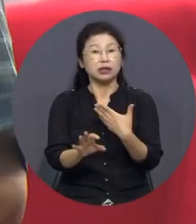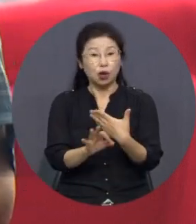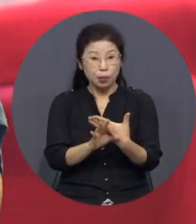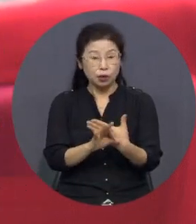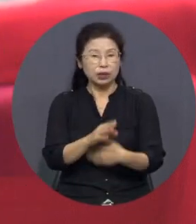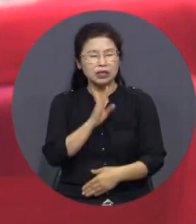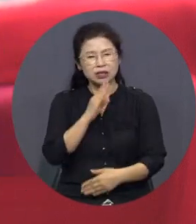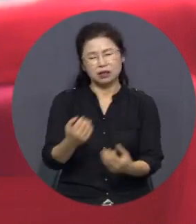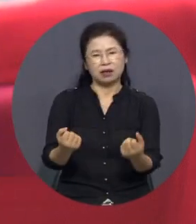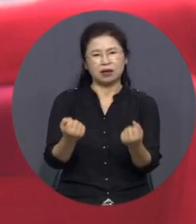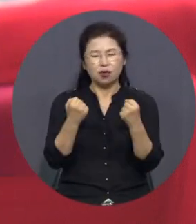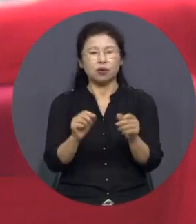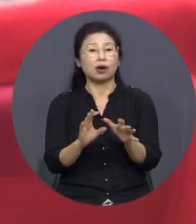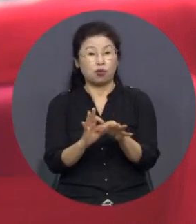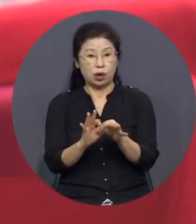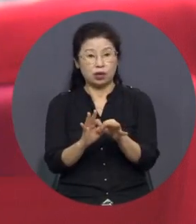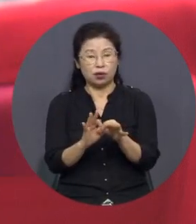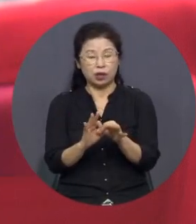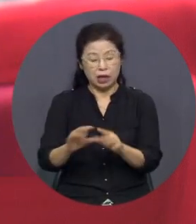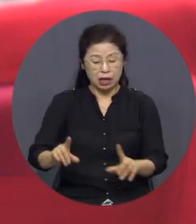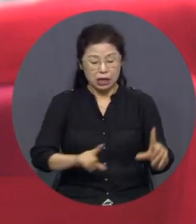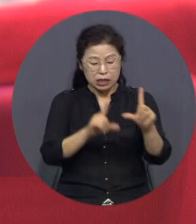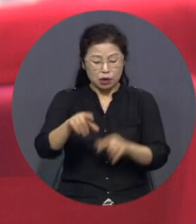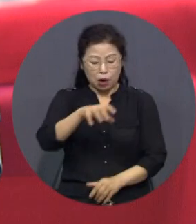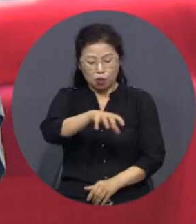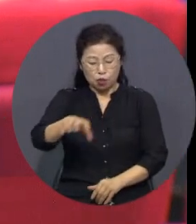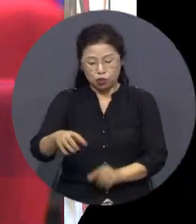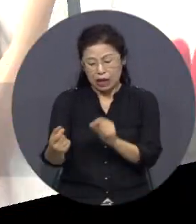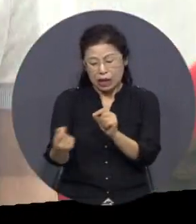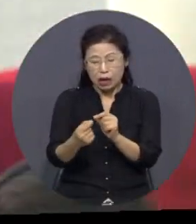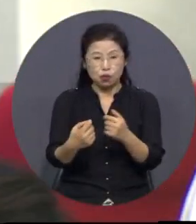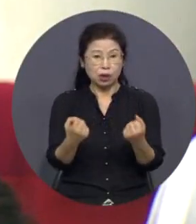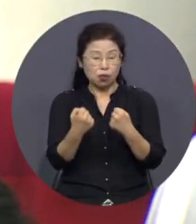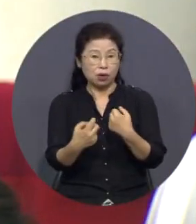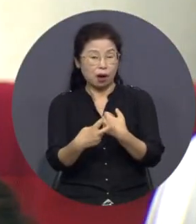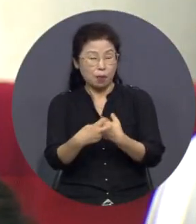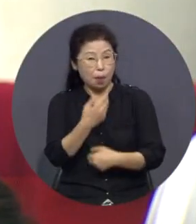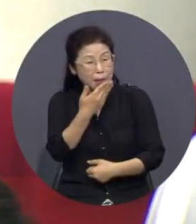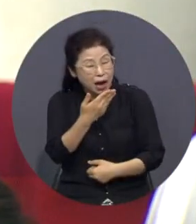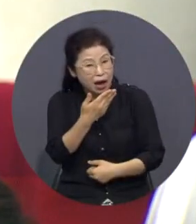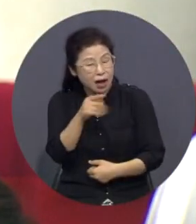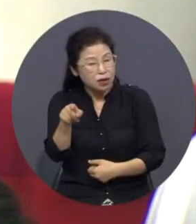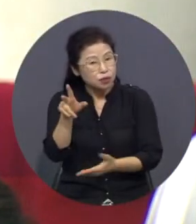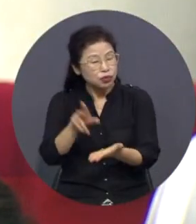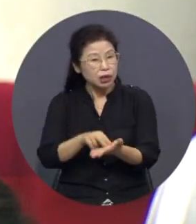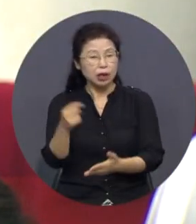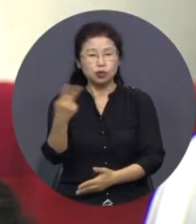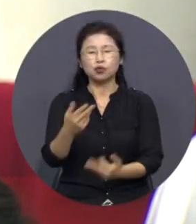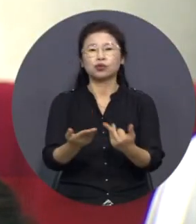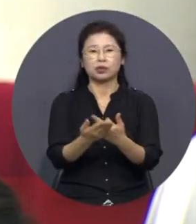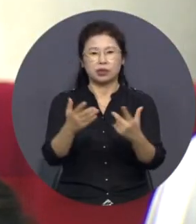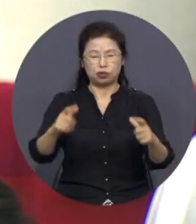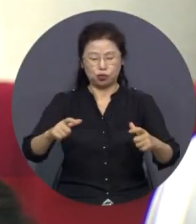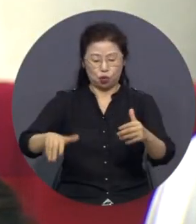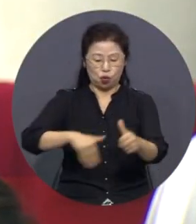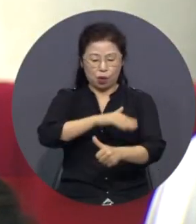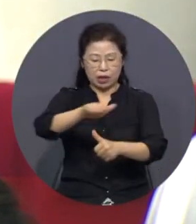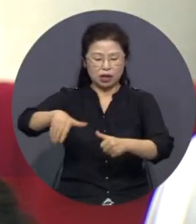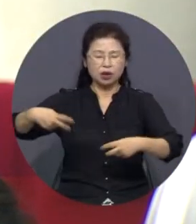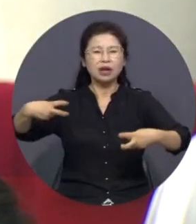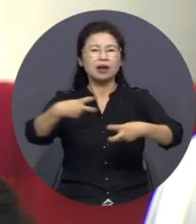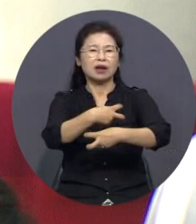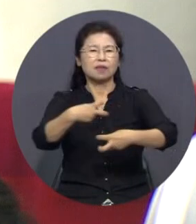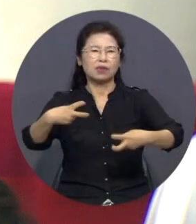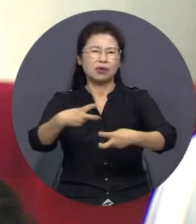이 건강 문제가 각 생활권에서 해결될 수 있겠는가. 제주도가 대중교통 환경이